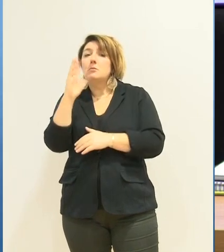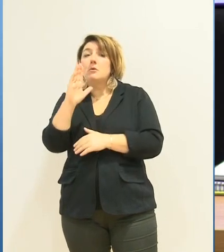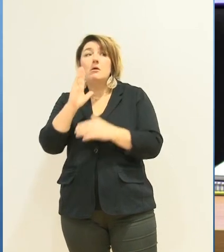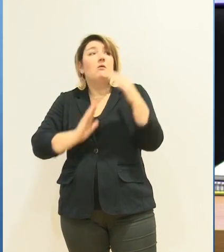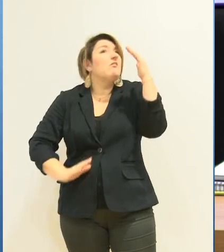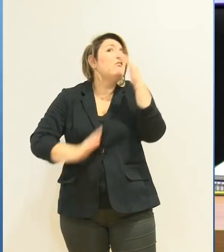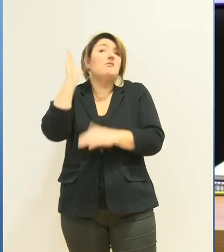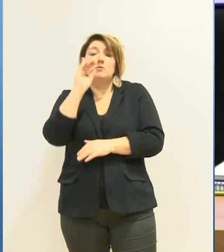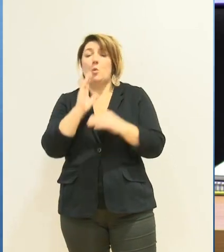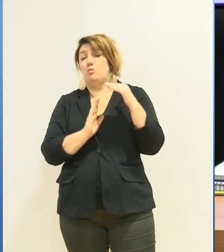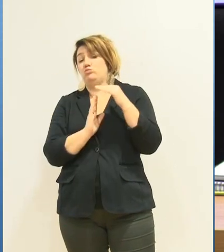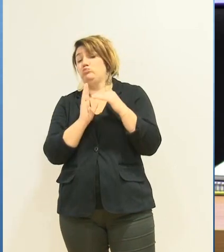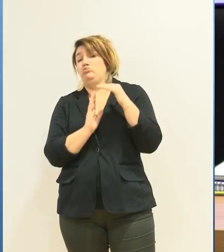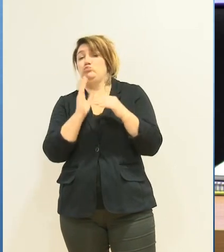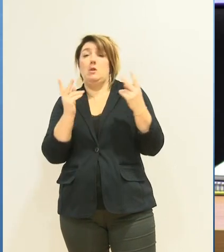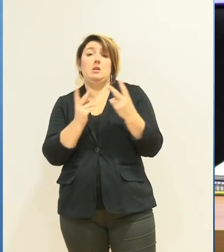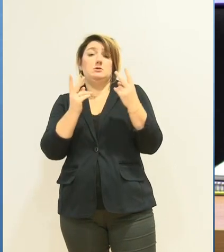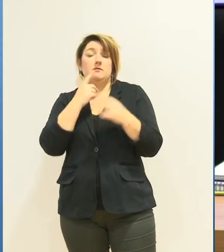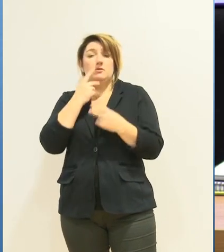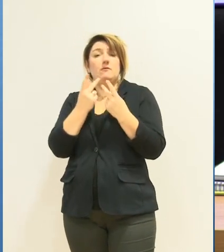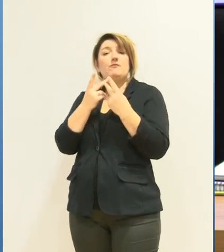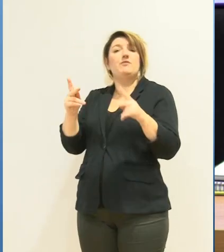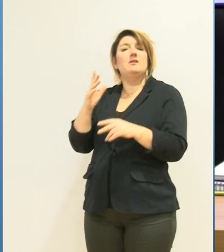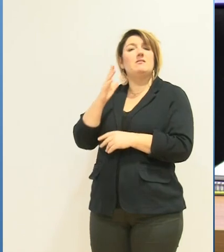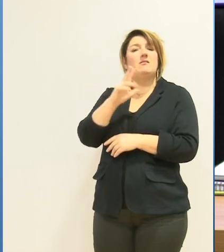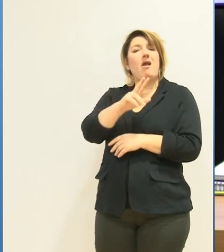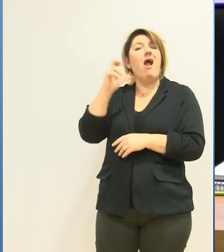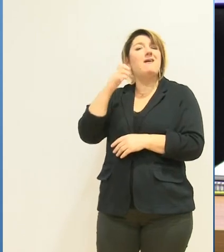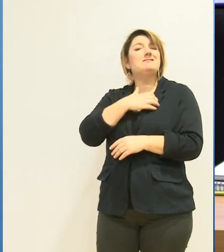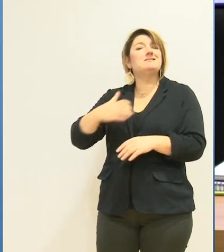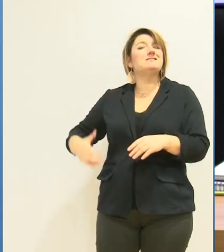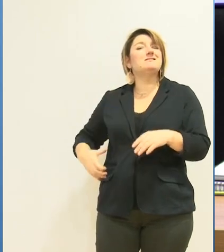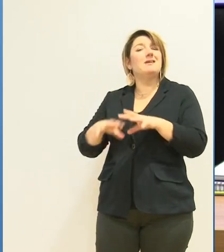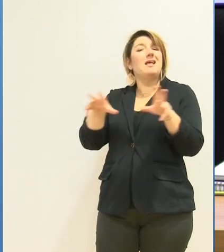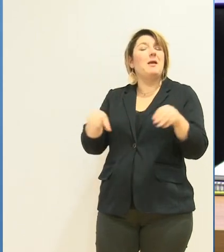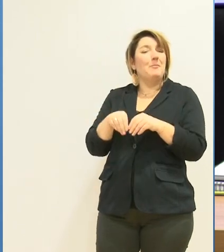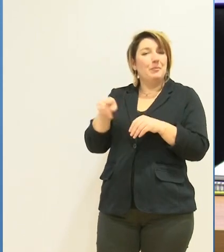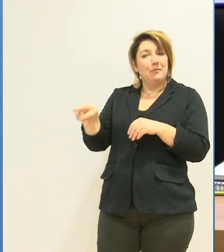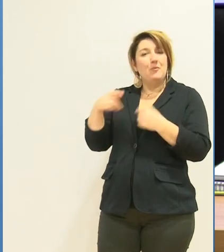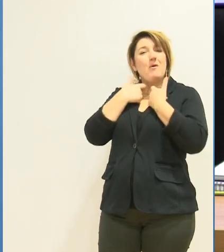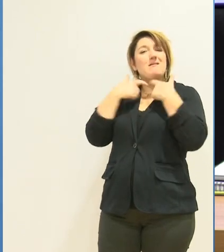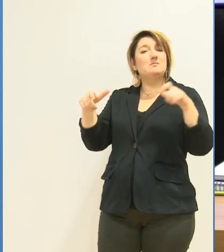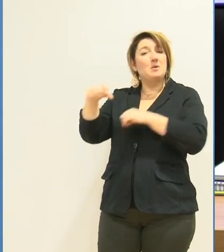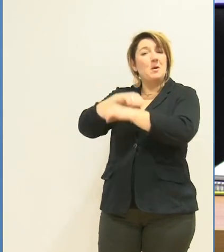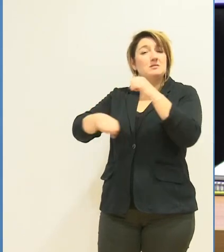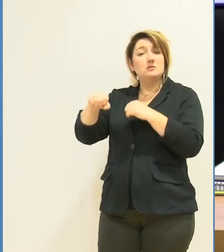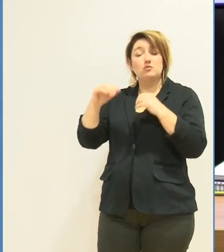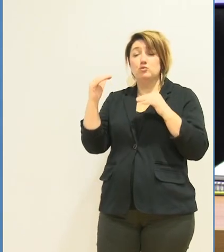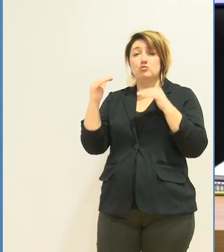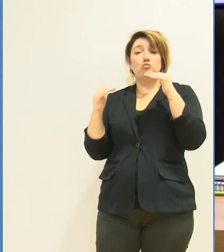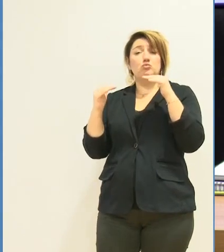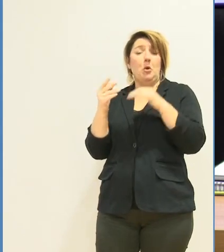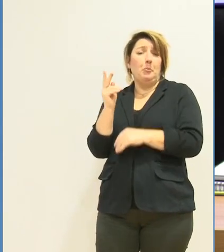de l'effort que consacrer la ville sous le précédent mandat à la mise en accessibilité puisque je tends